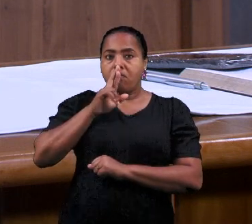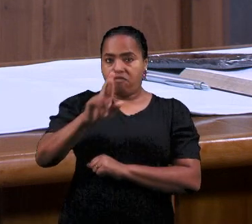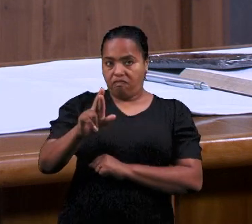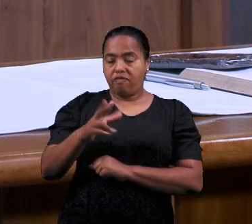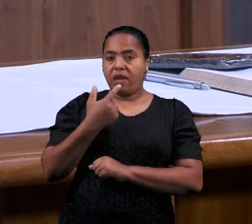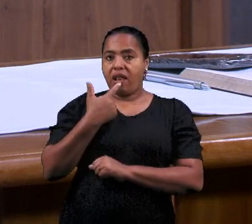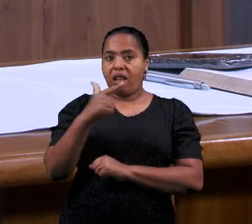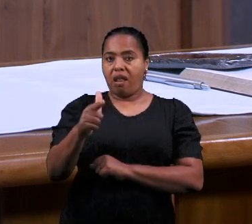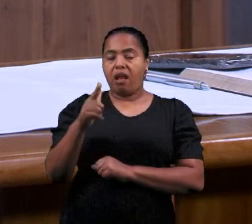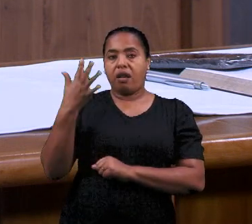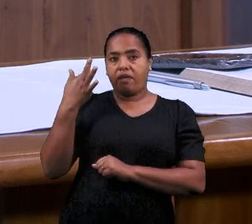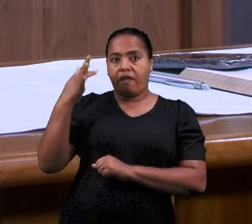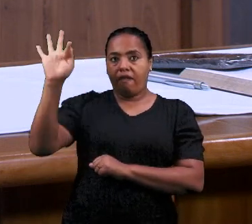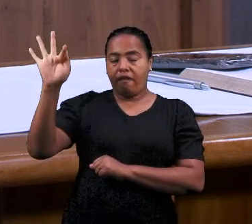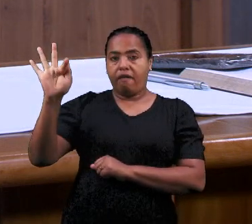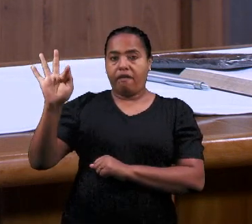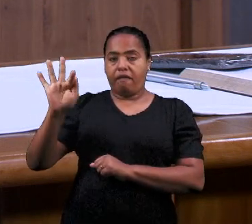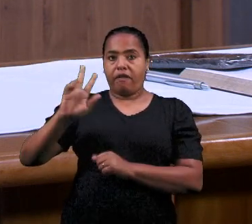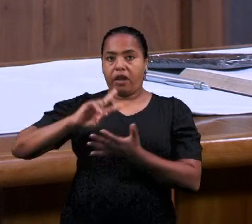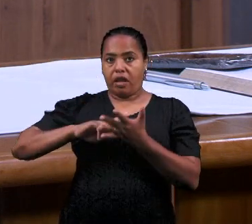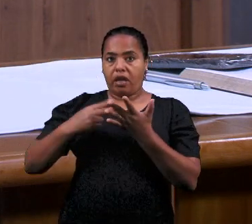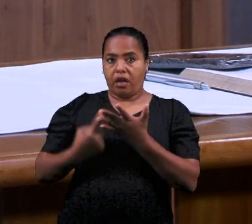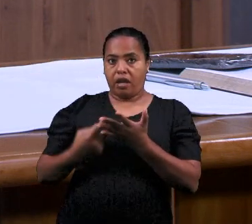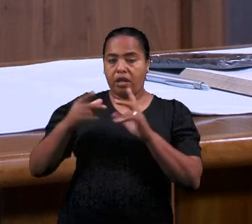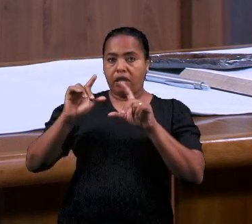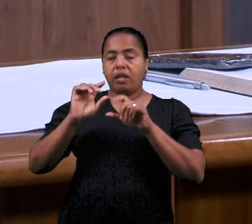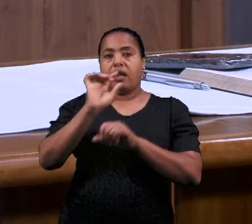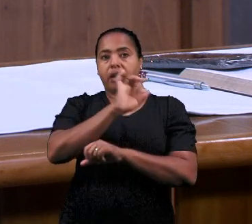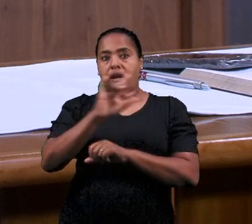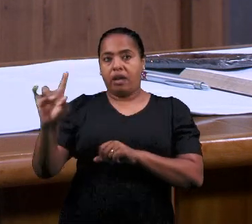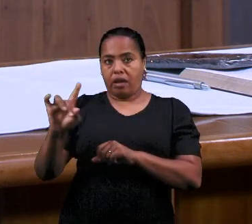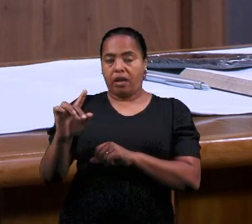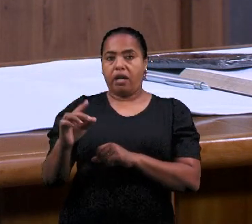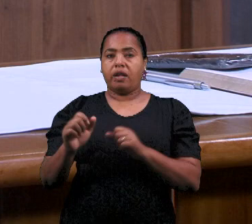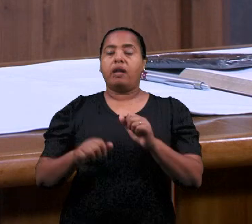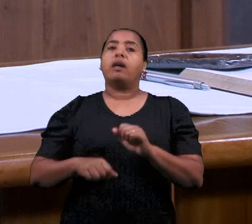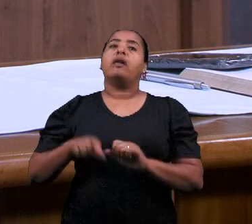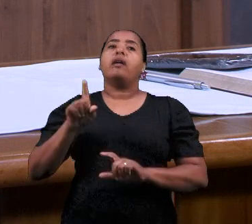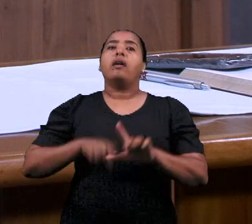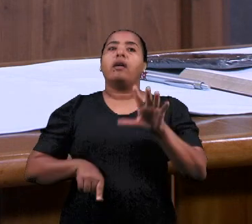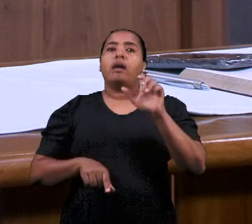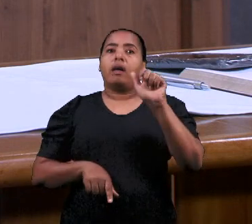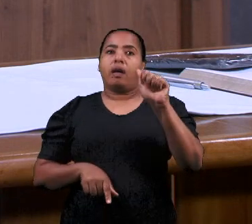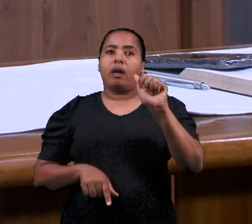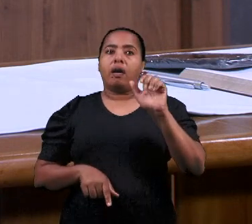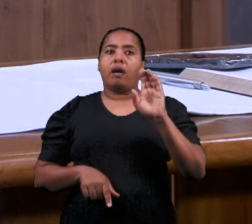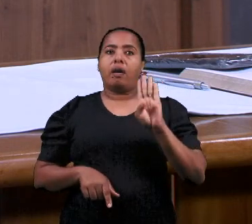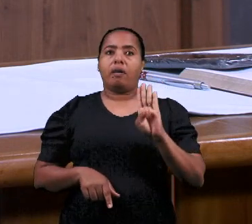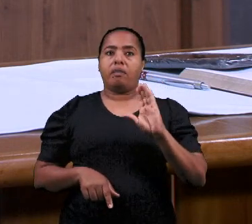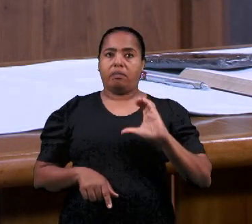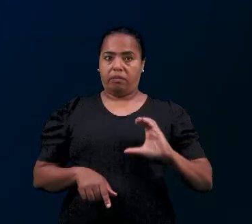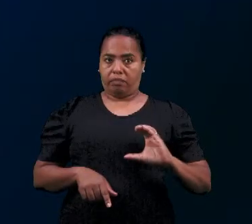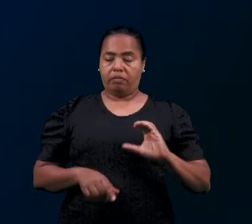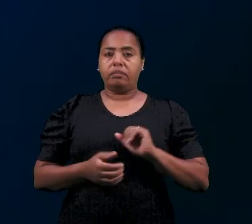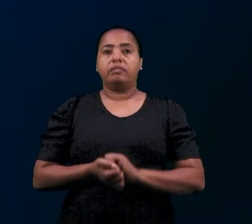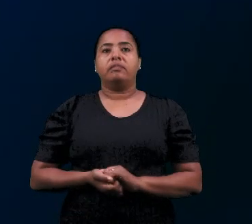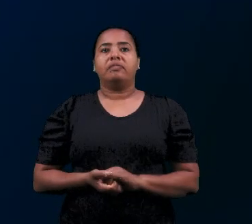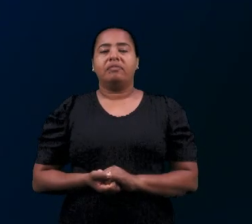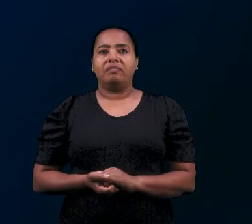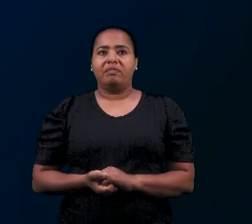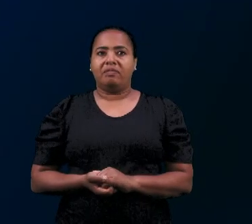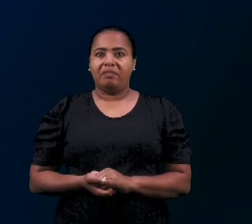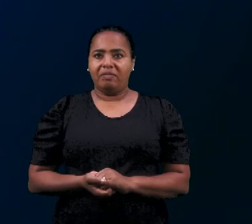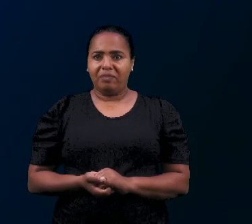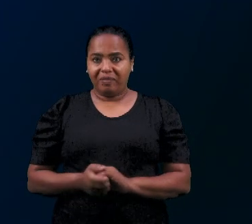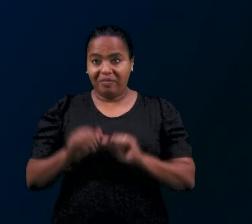frères vont répondre maintenant avec la professeure. Ils vont répondre en français. La traduction va être placée ici pour chacune de 3